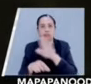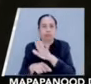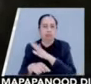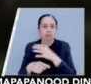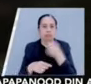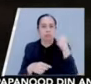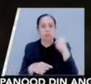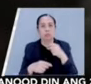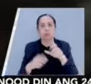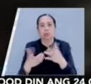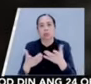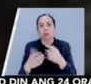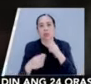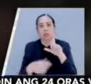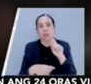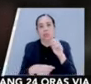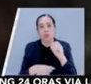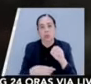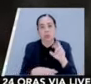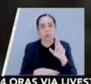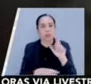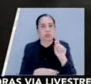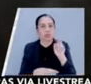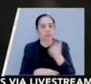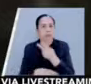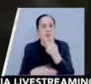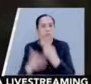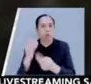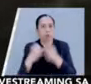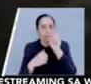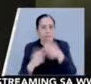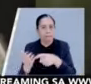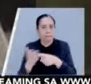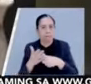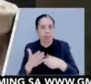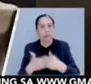ng LTO at LTFRB ang dalawa sa pagdinig sa susunod na